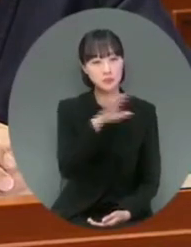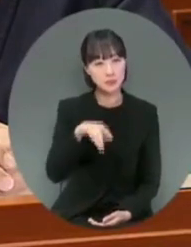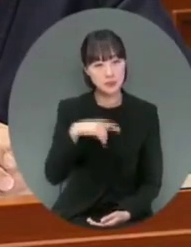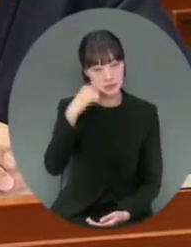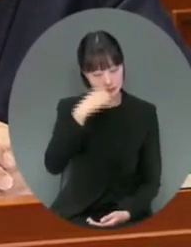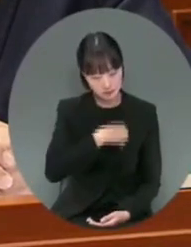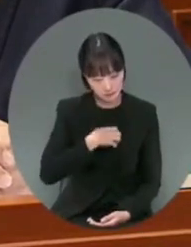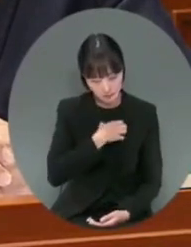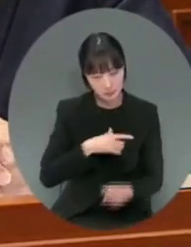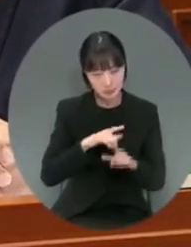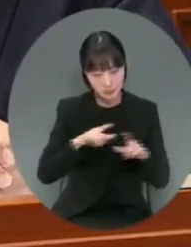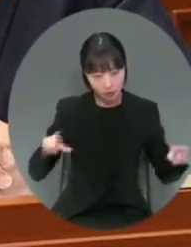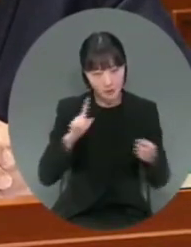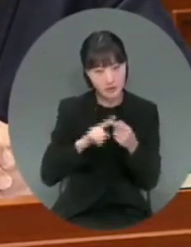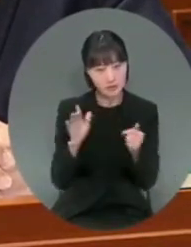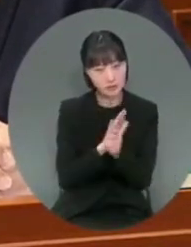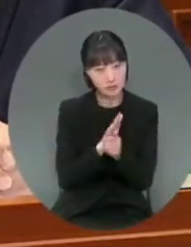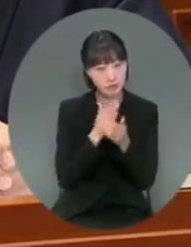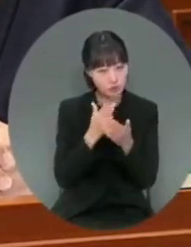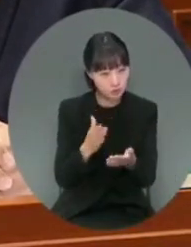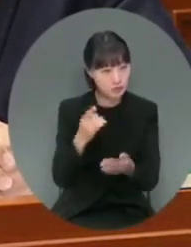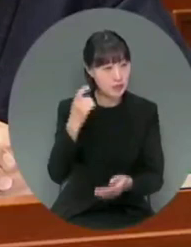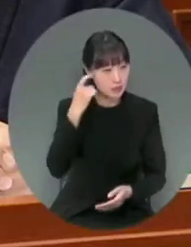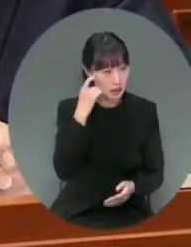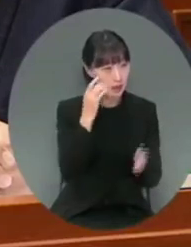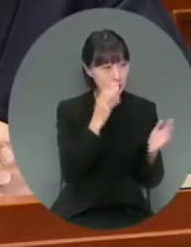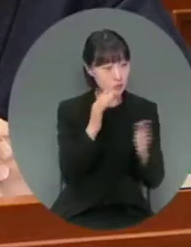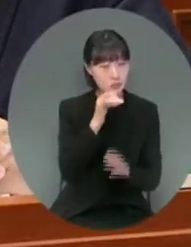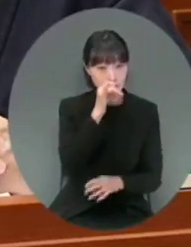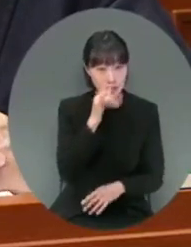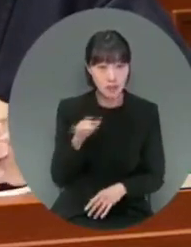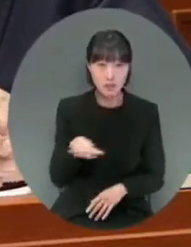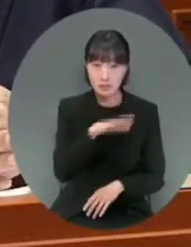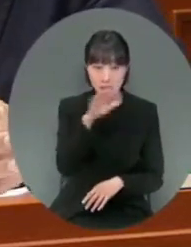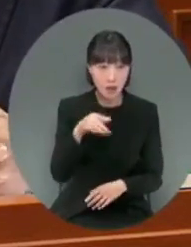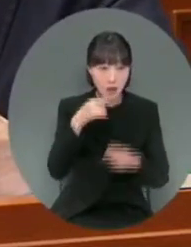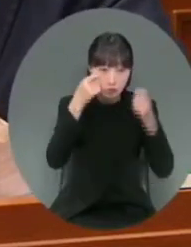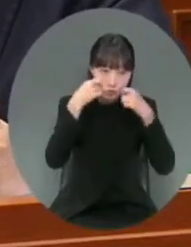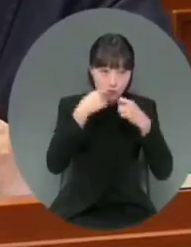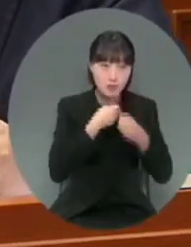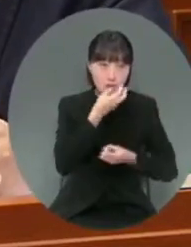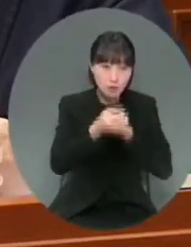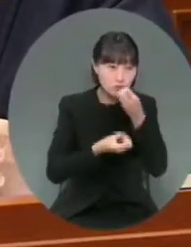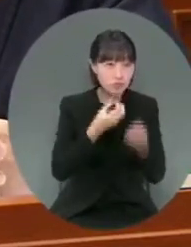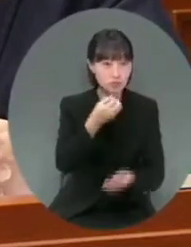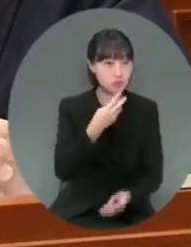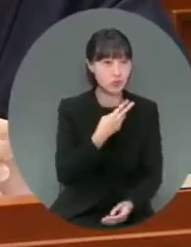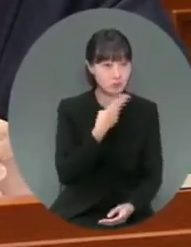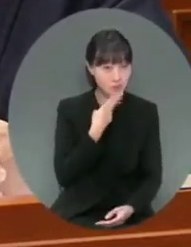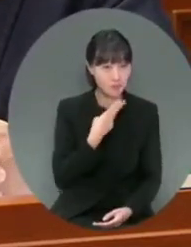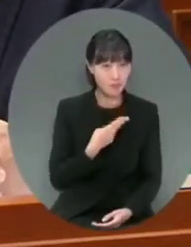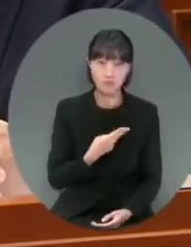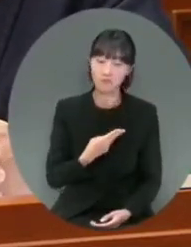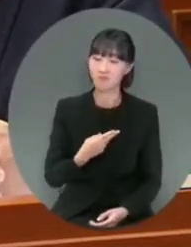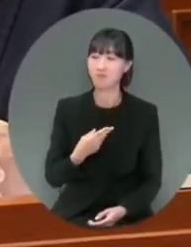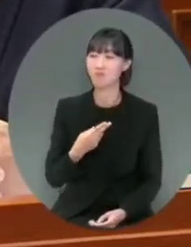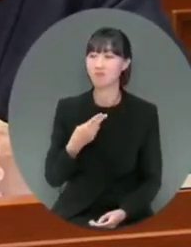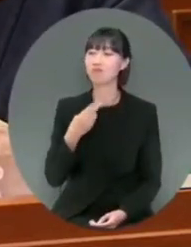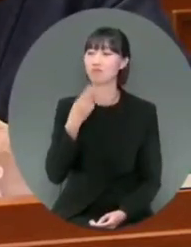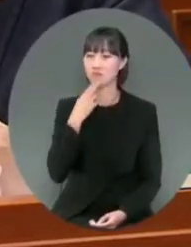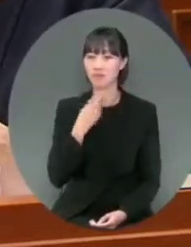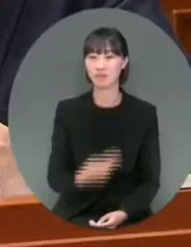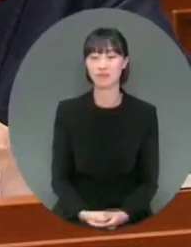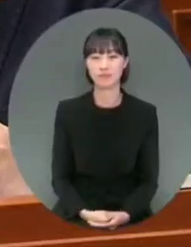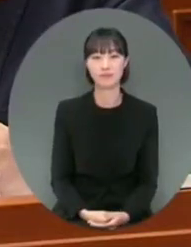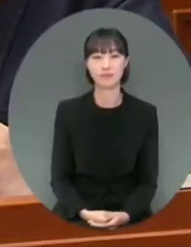있으신지를 여쭈고 싶어요. 그분들이 울면서 말씀하지 않던가요? 그렇지는 않았습니다. 자,